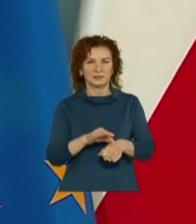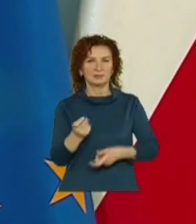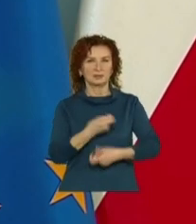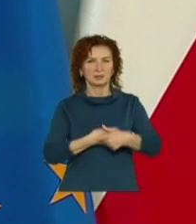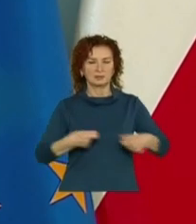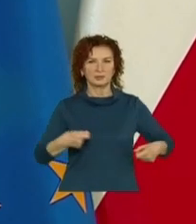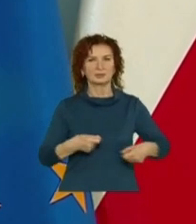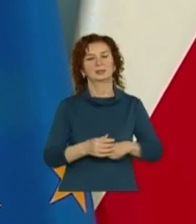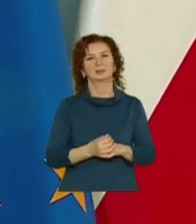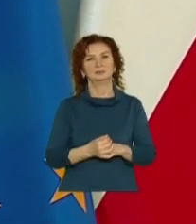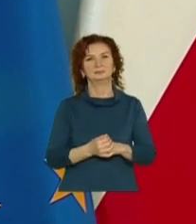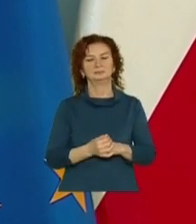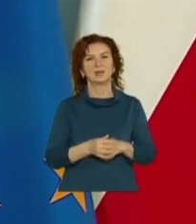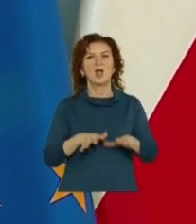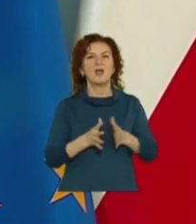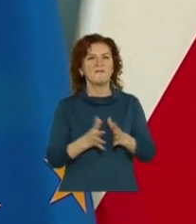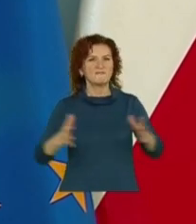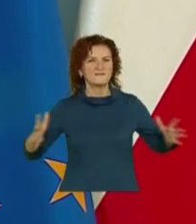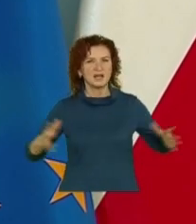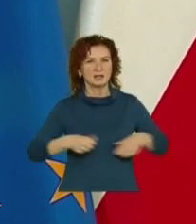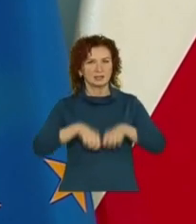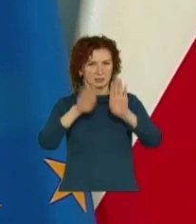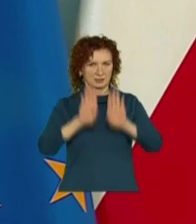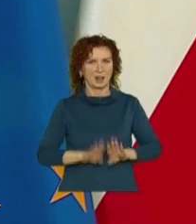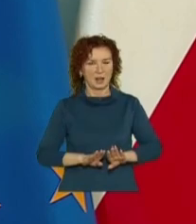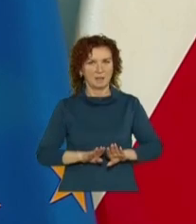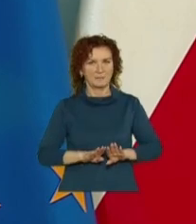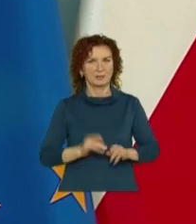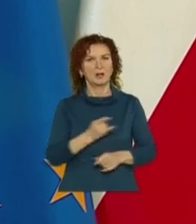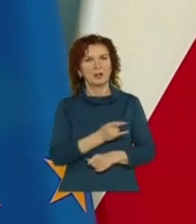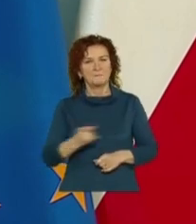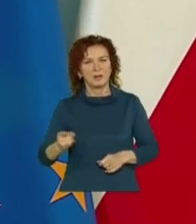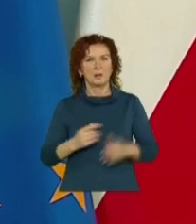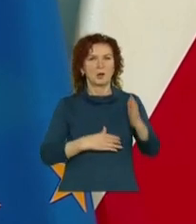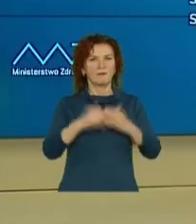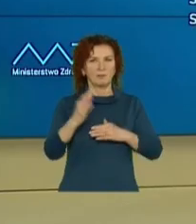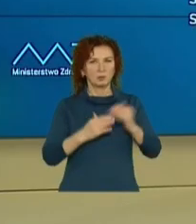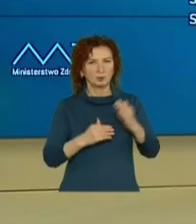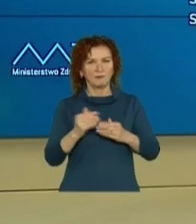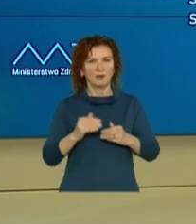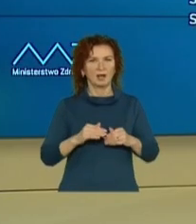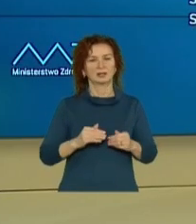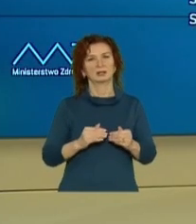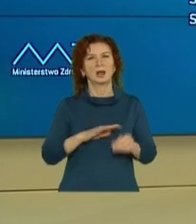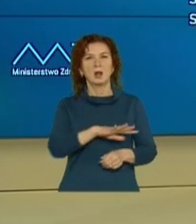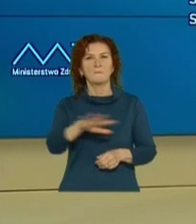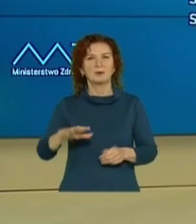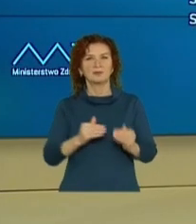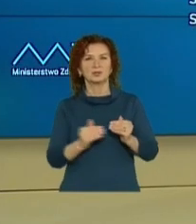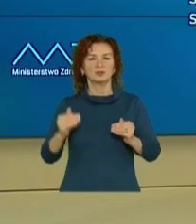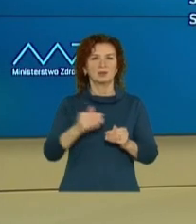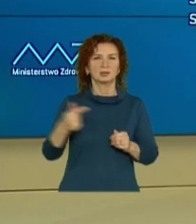rozwiązanie zgodnie z którym wielkopowierzchniowe sklepy meblowe i budowlane o powierzchni powyżej